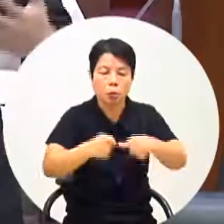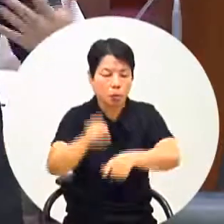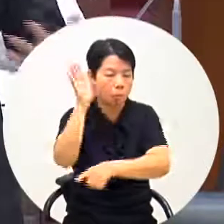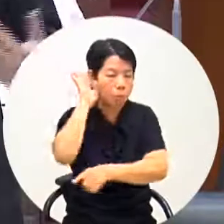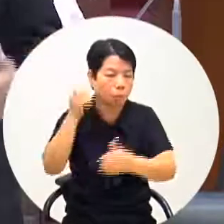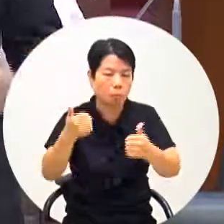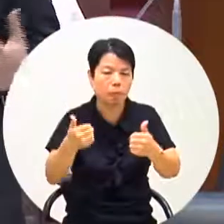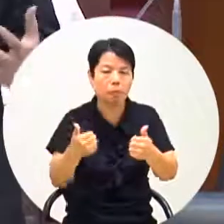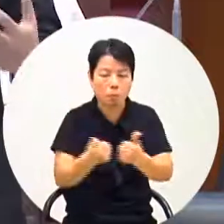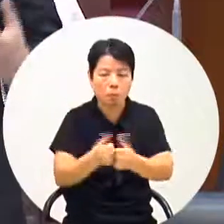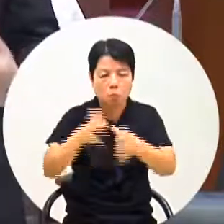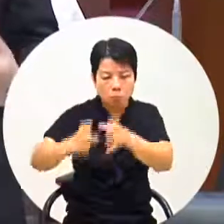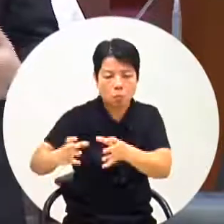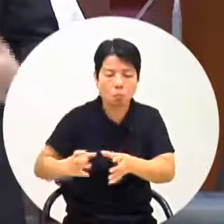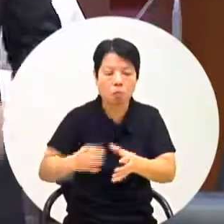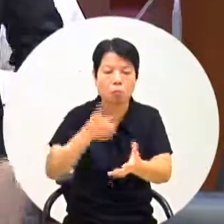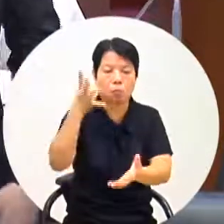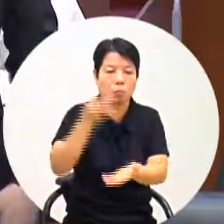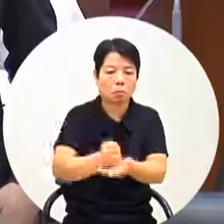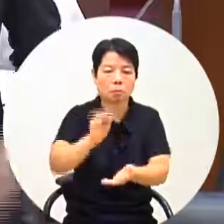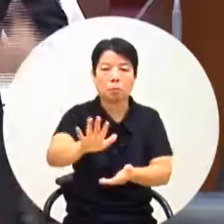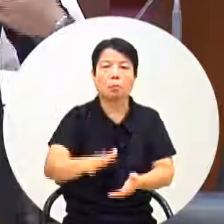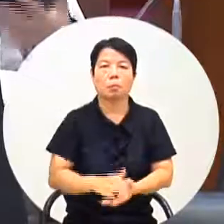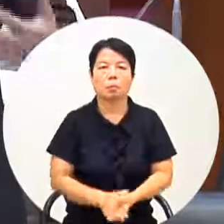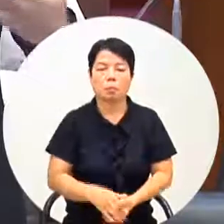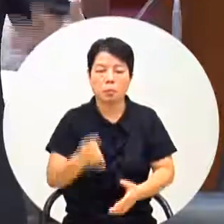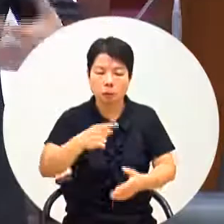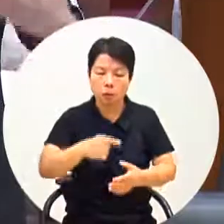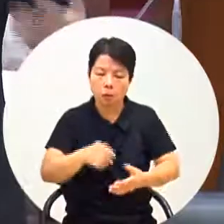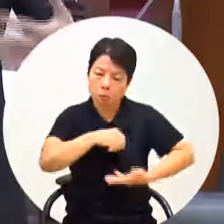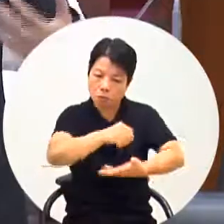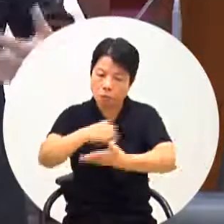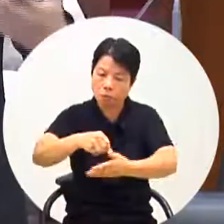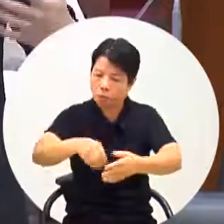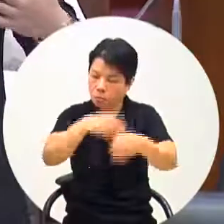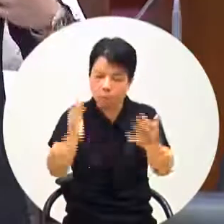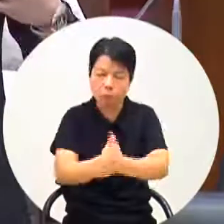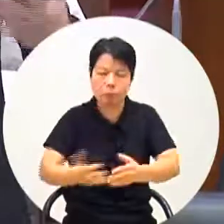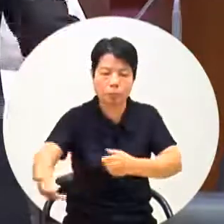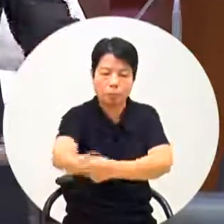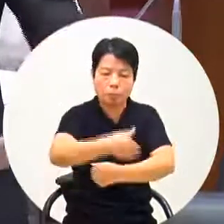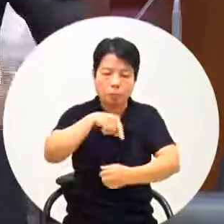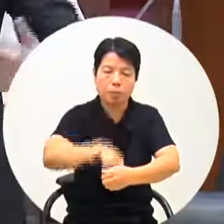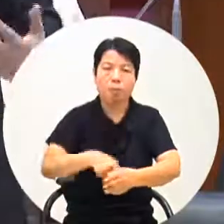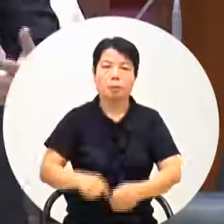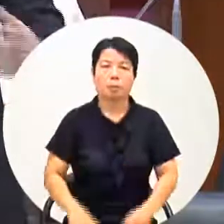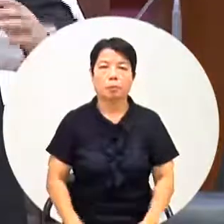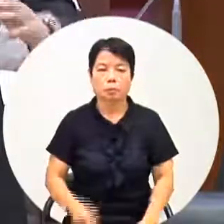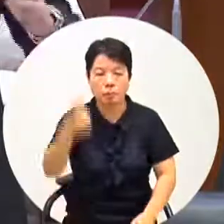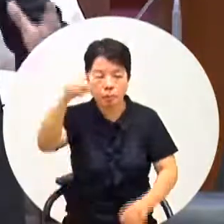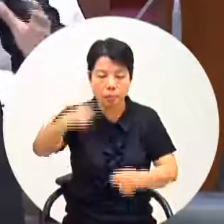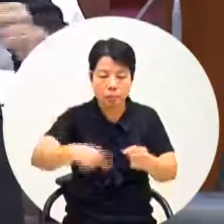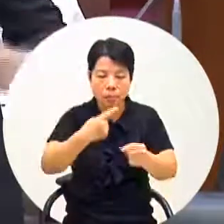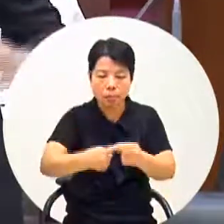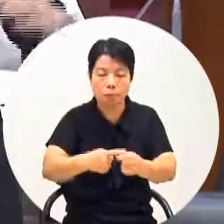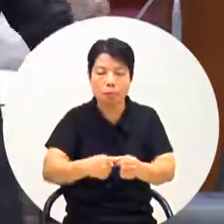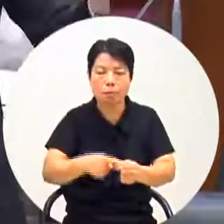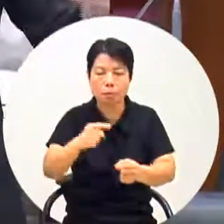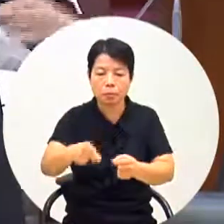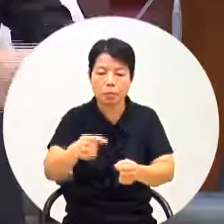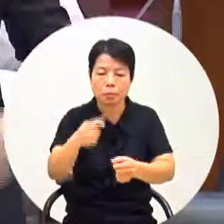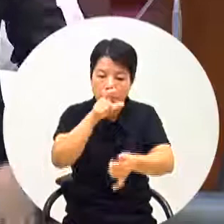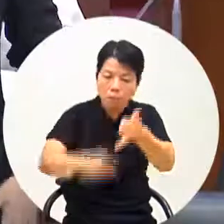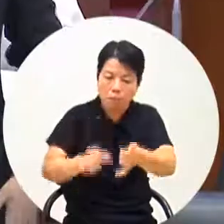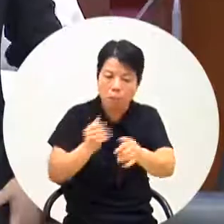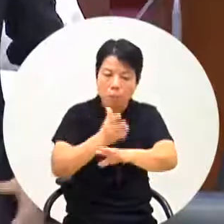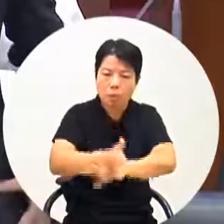个一些意见，我们都把它纳入我们这次明年预算通过。明年预算通过之后，这个案子我们好好。 所以大